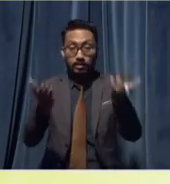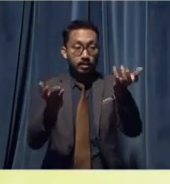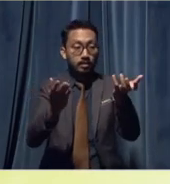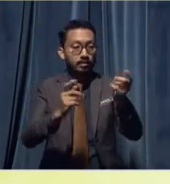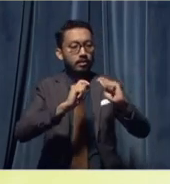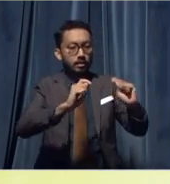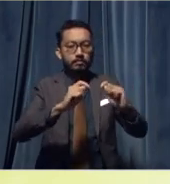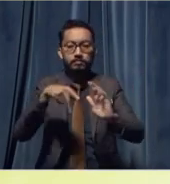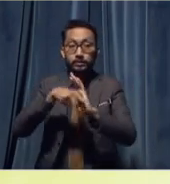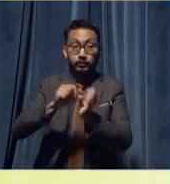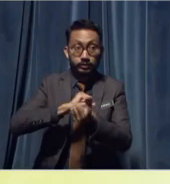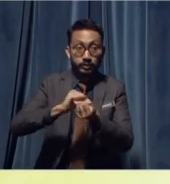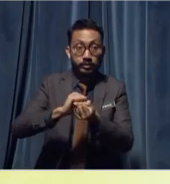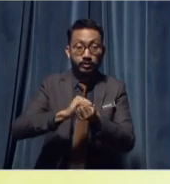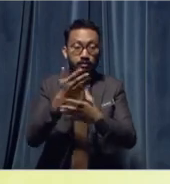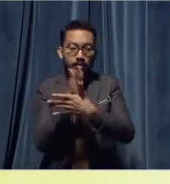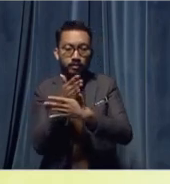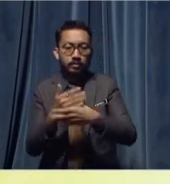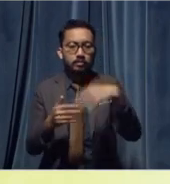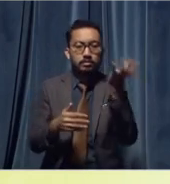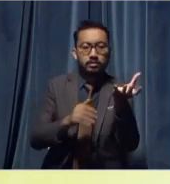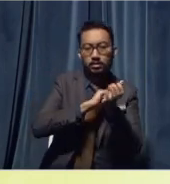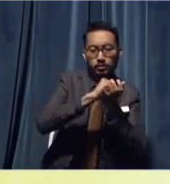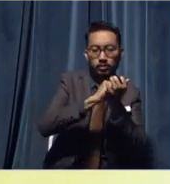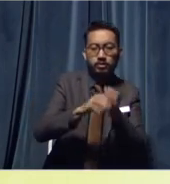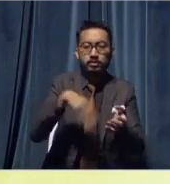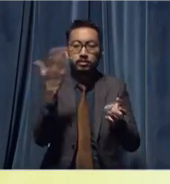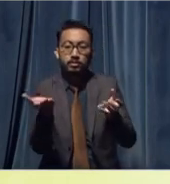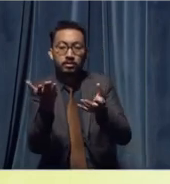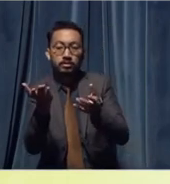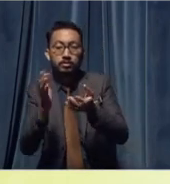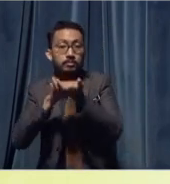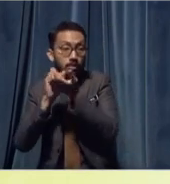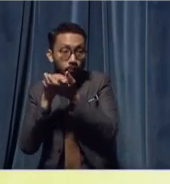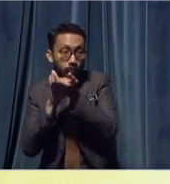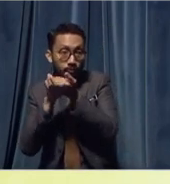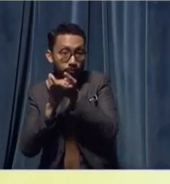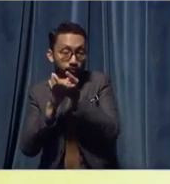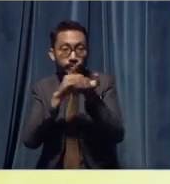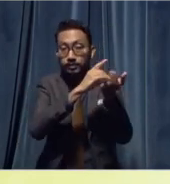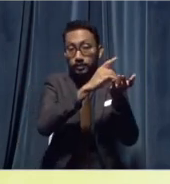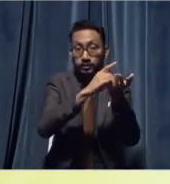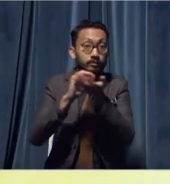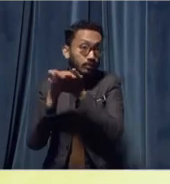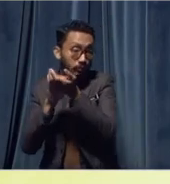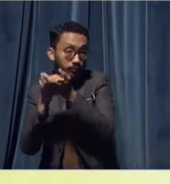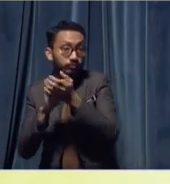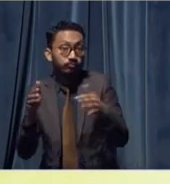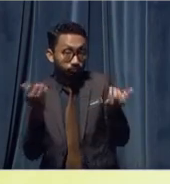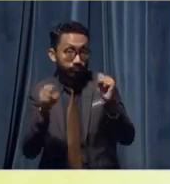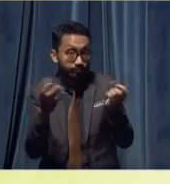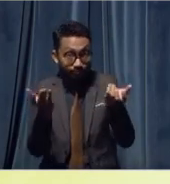perbandingan antara tindakan pencucian antara sabun dan